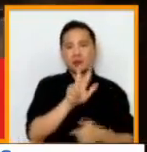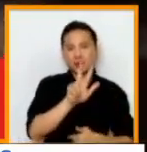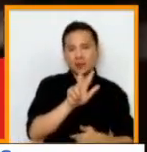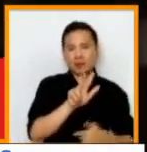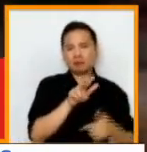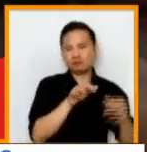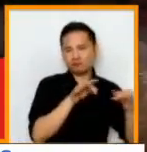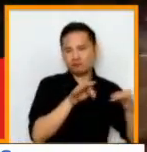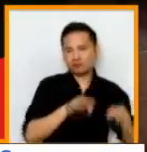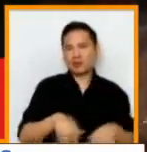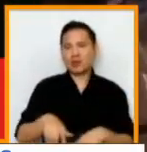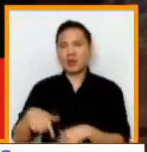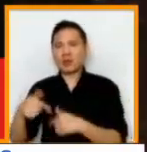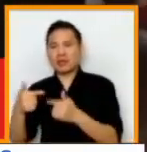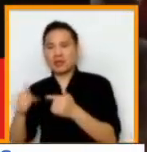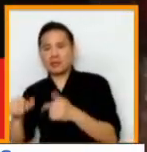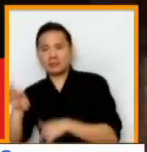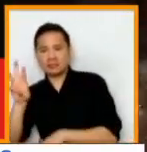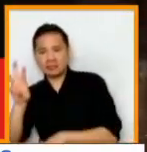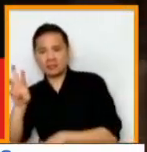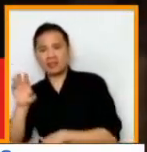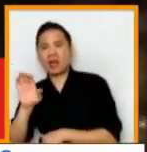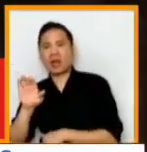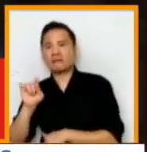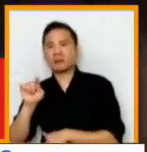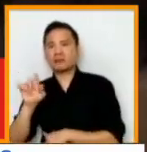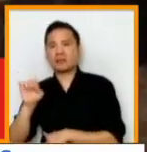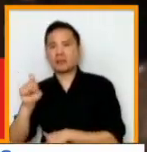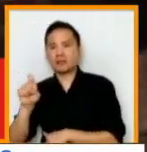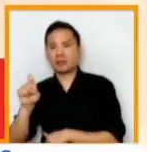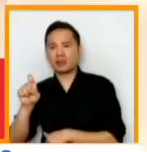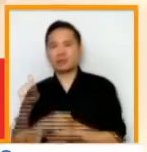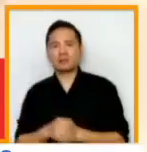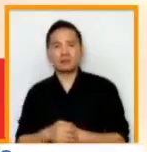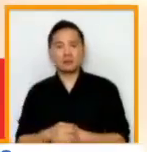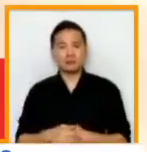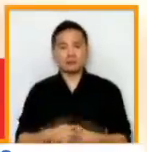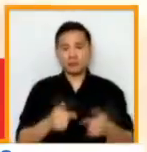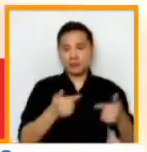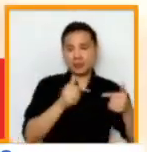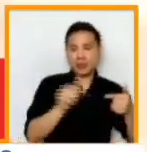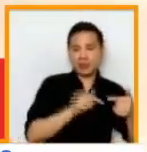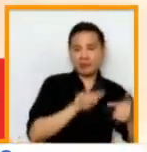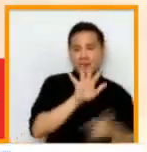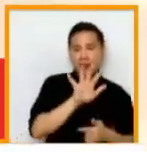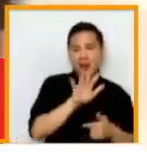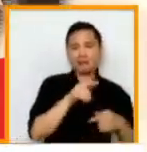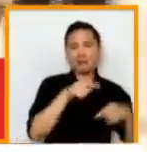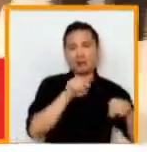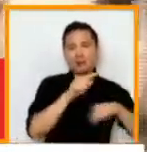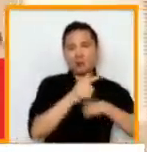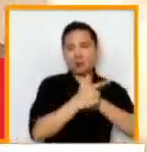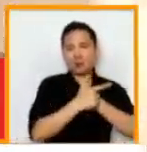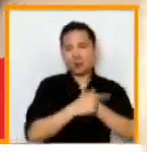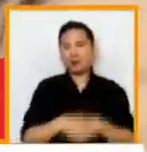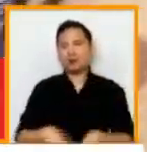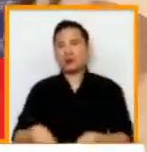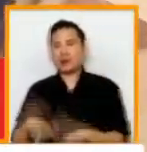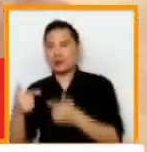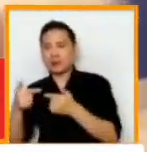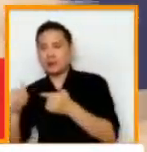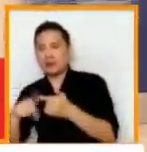Cavitex. Alas 4 ng umaga ang unang biyahe. Gate 5 ang biyaheng Laguna, habang Gate 7 ang mga rutang